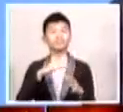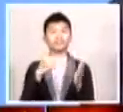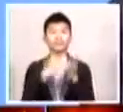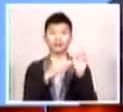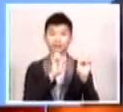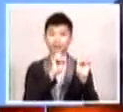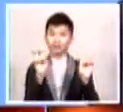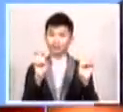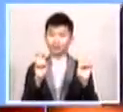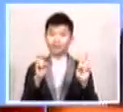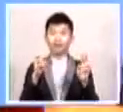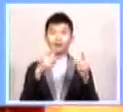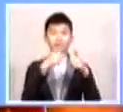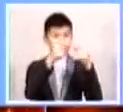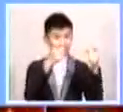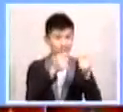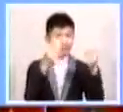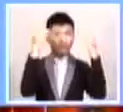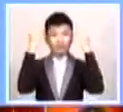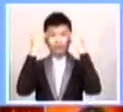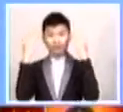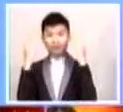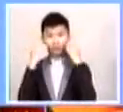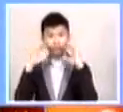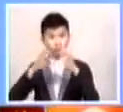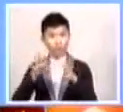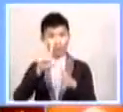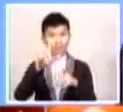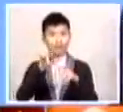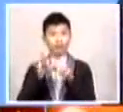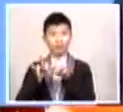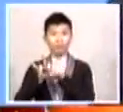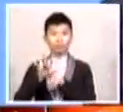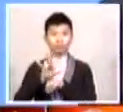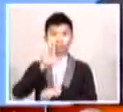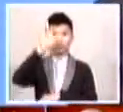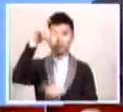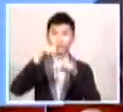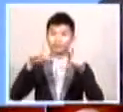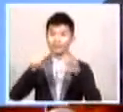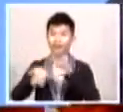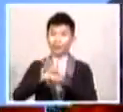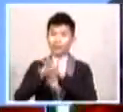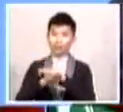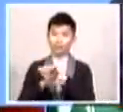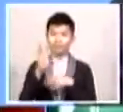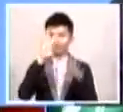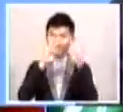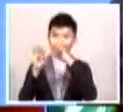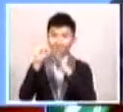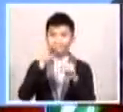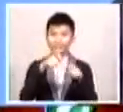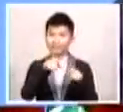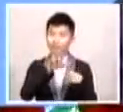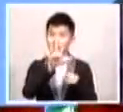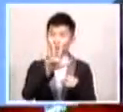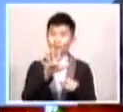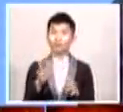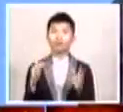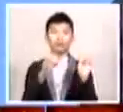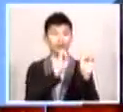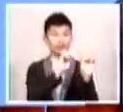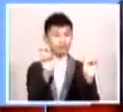本、韩国都有它的太空计划、太空探索。到了